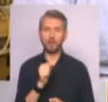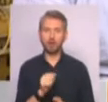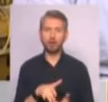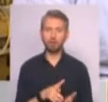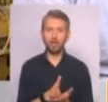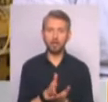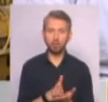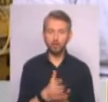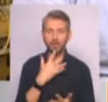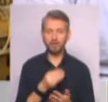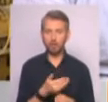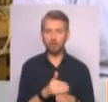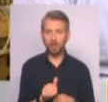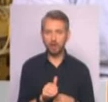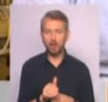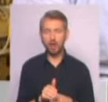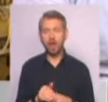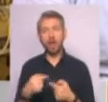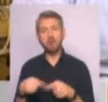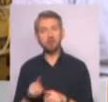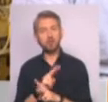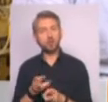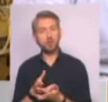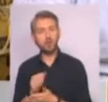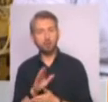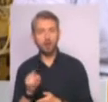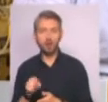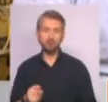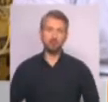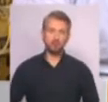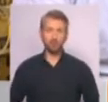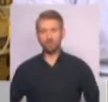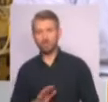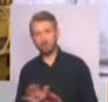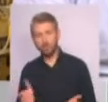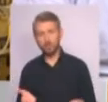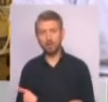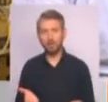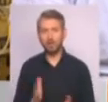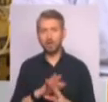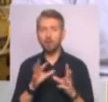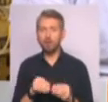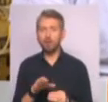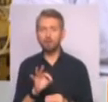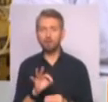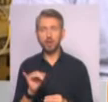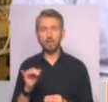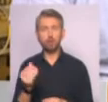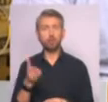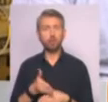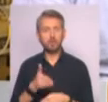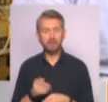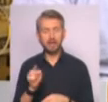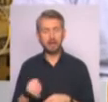услуга, свою часть. Остальні ніхто не оплачує. Вони то живуть, то не живуть. В общем-то, і субсидії на них не